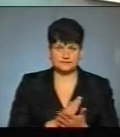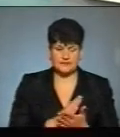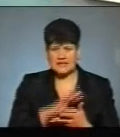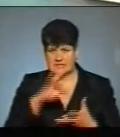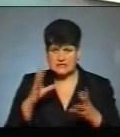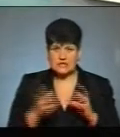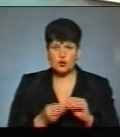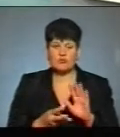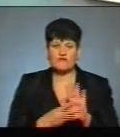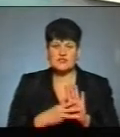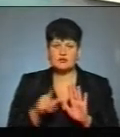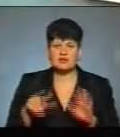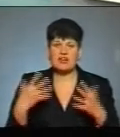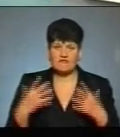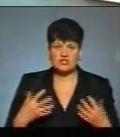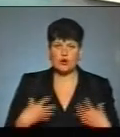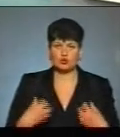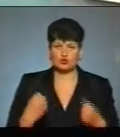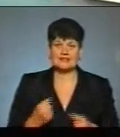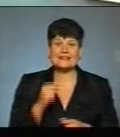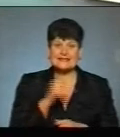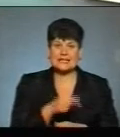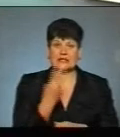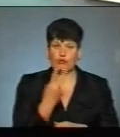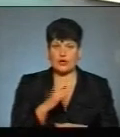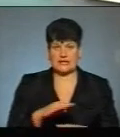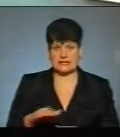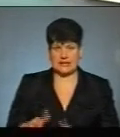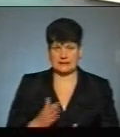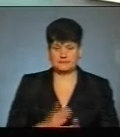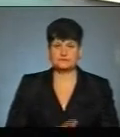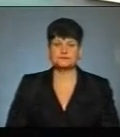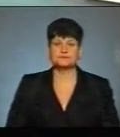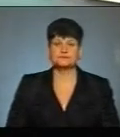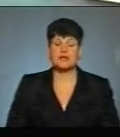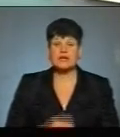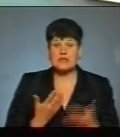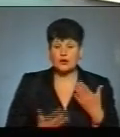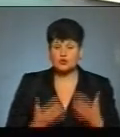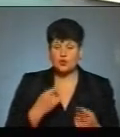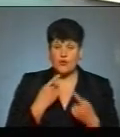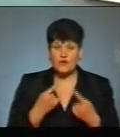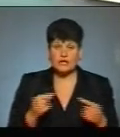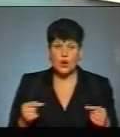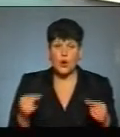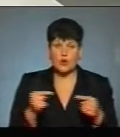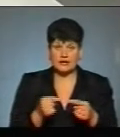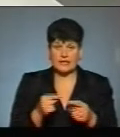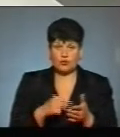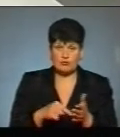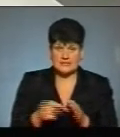загалом 8 людей вже одужали, з них двоє дітей. Це отака оперативна інформація. Якщо говорити конкретно по місту